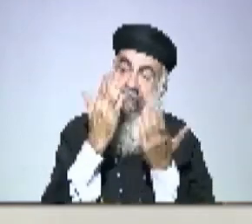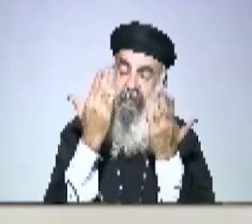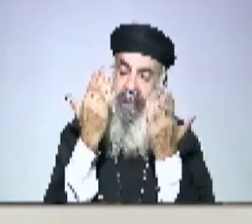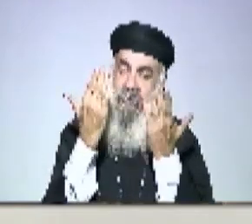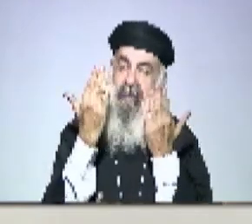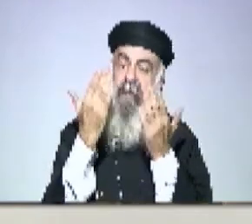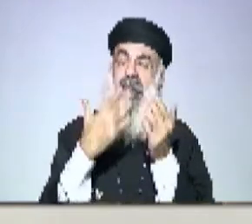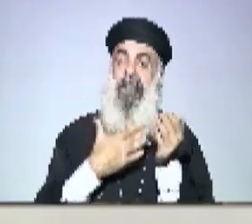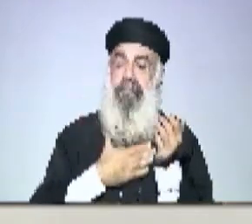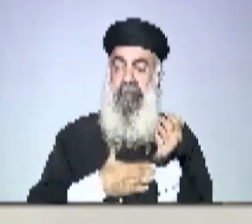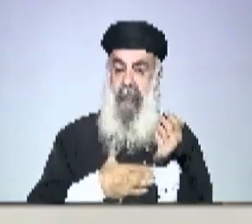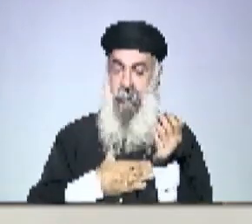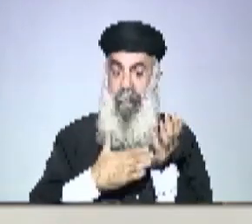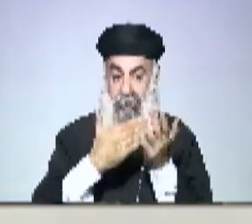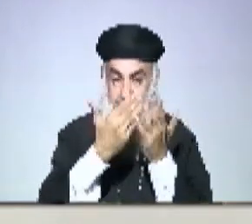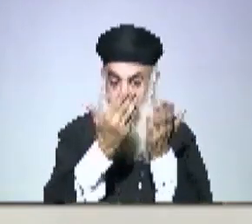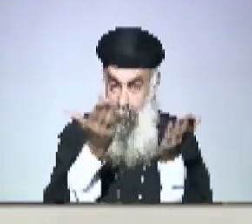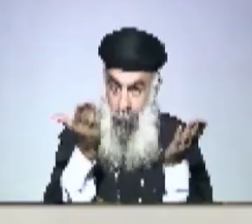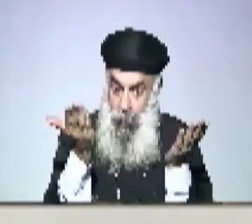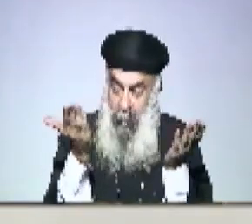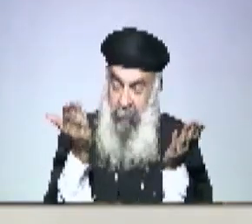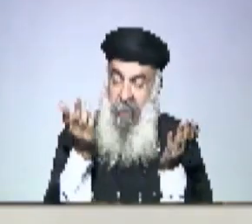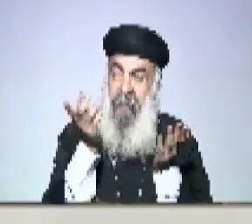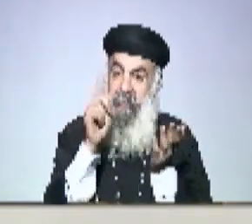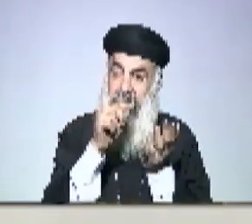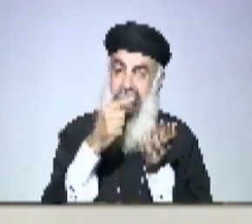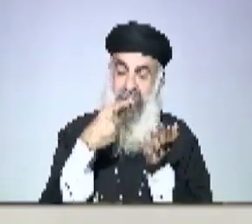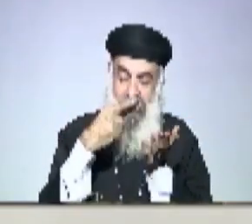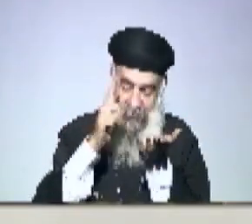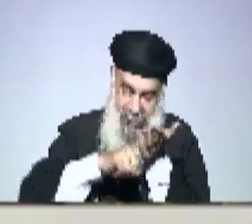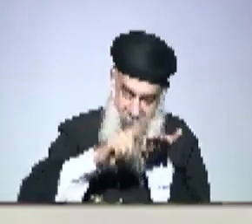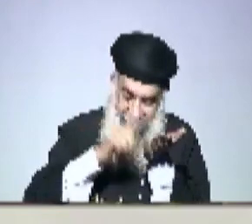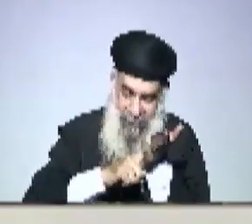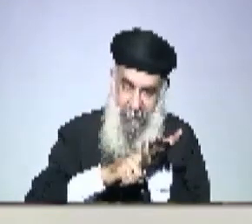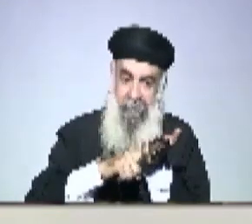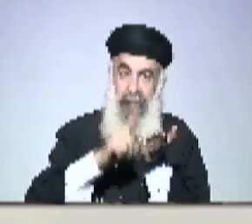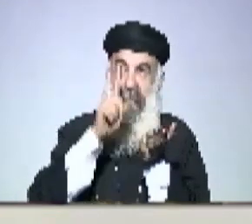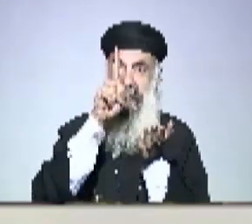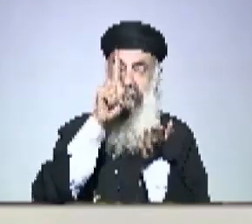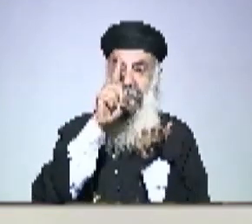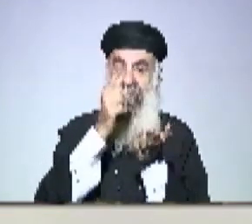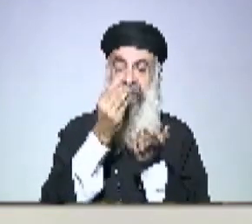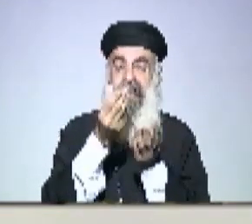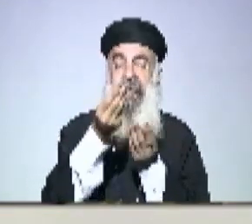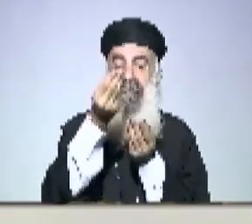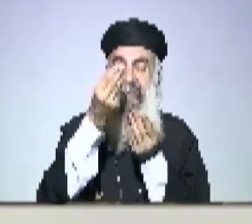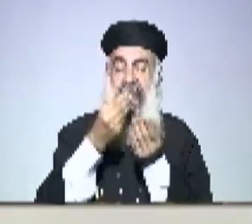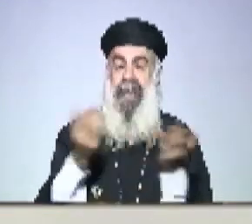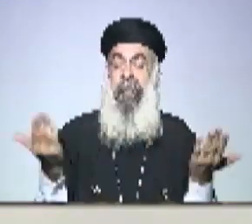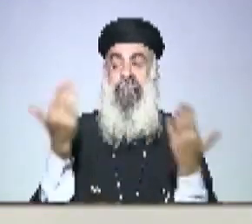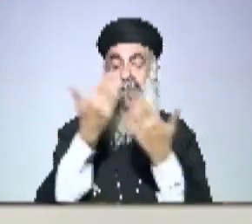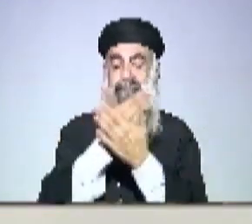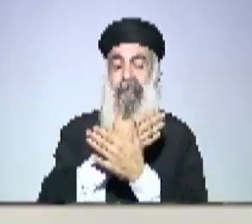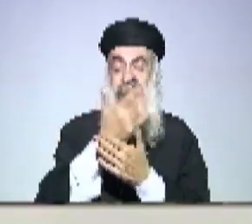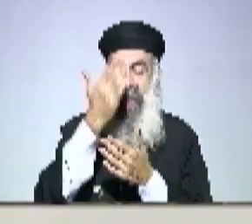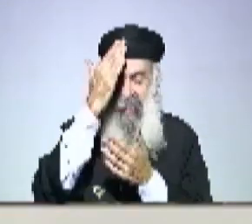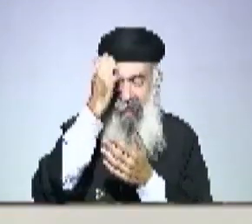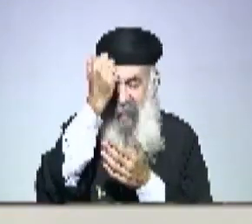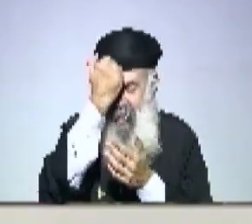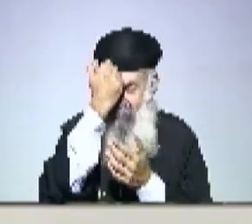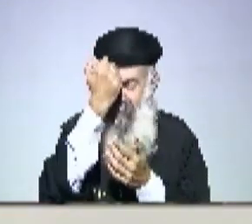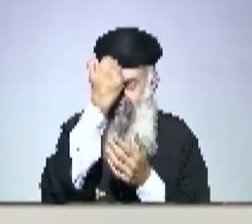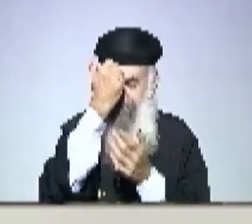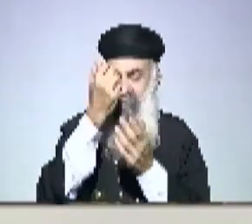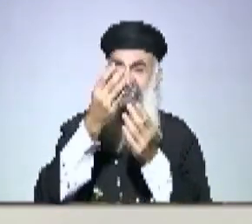ونحب الناس اللي ظلمونا وتاكدي ان الله بيعوض اضعاف اضعاف